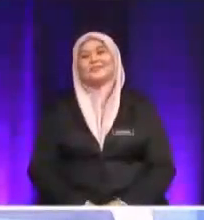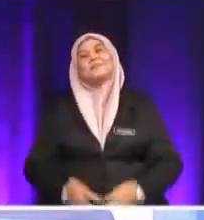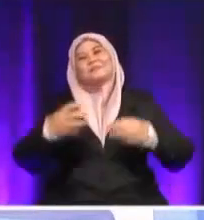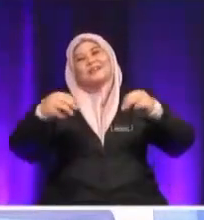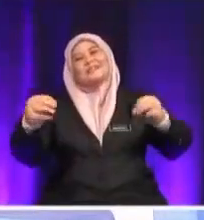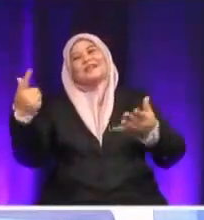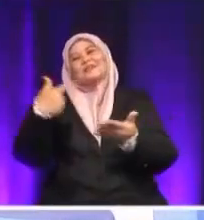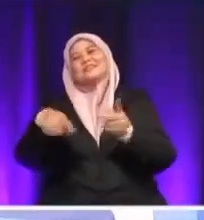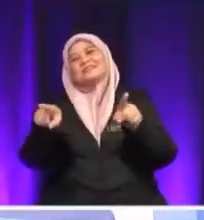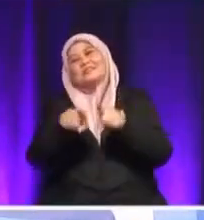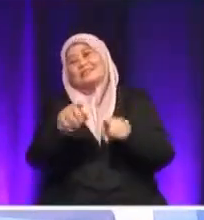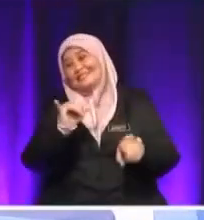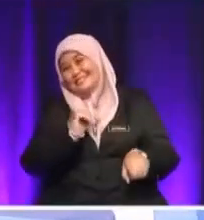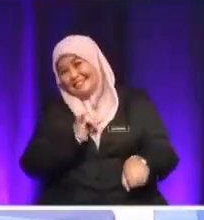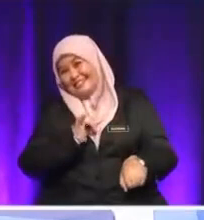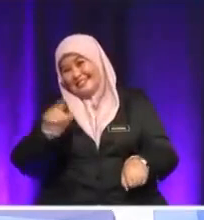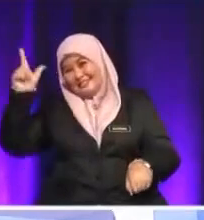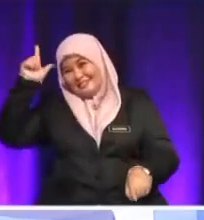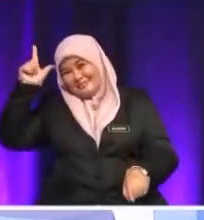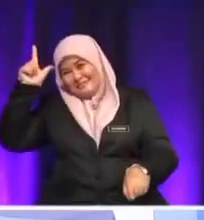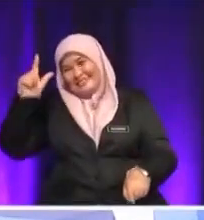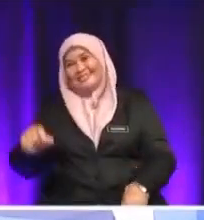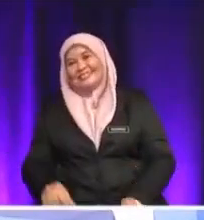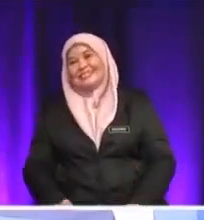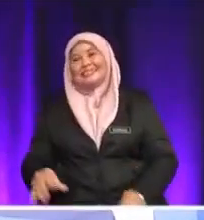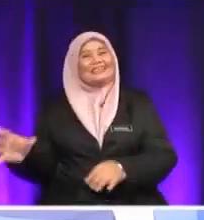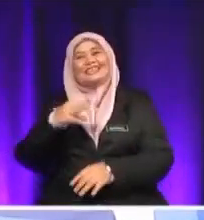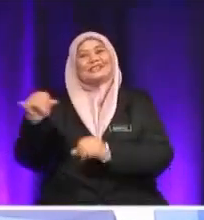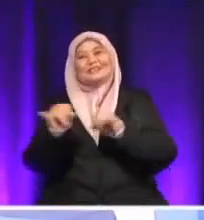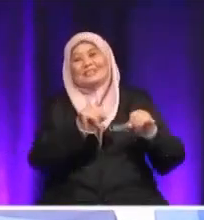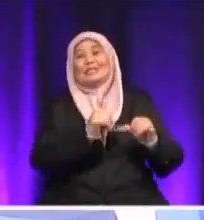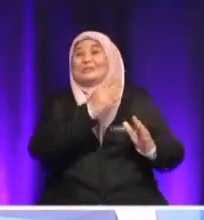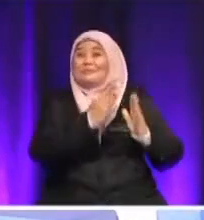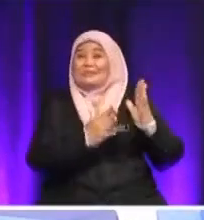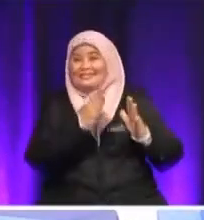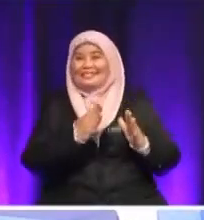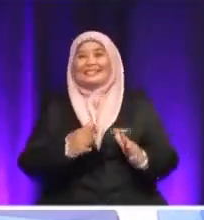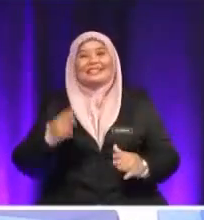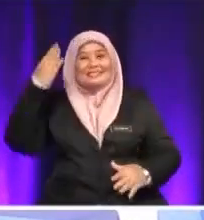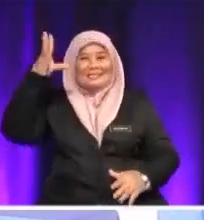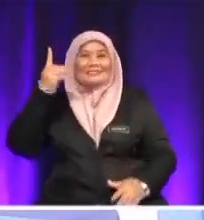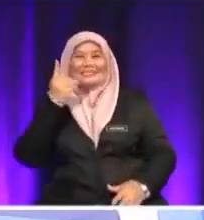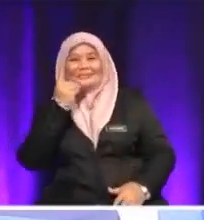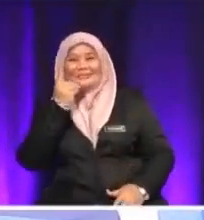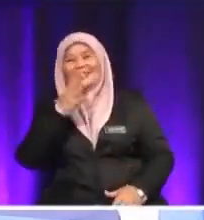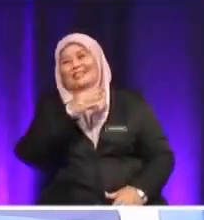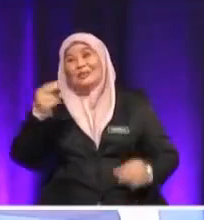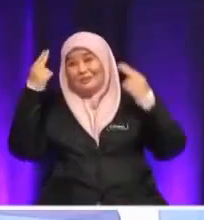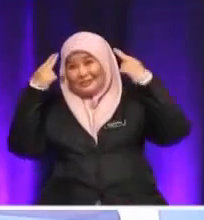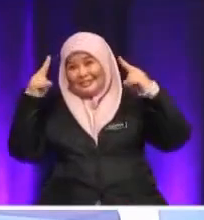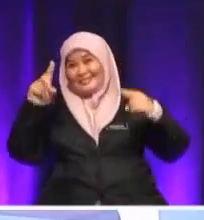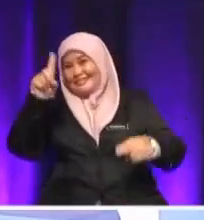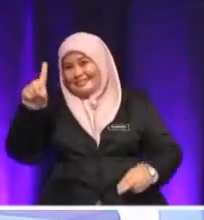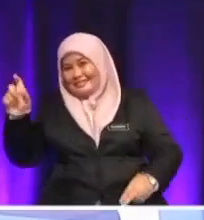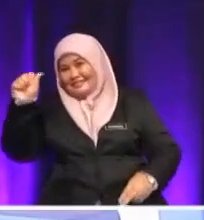Masih lagi bersama dengan saya Lokman Hakim dan juga juru bahasa isyarat kita Cikgu Duzaimah dan ustaz